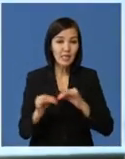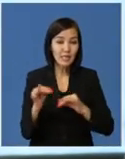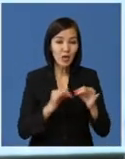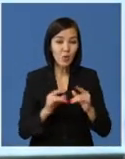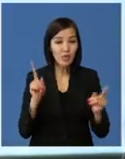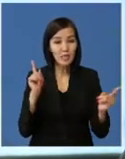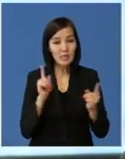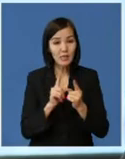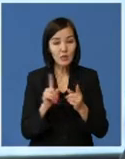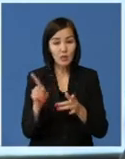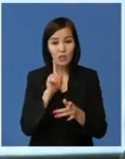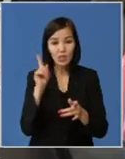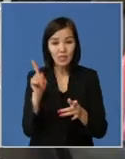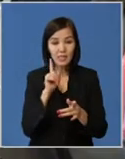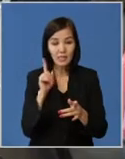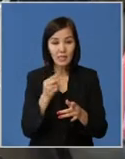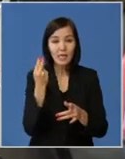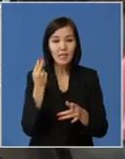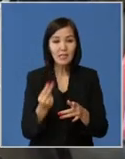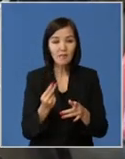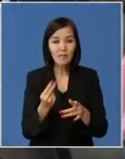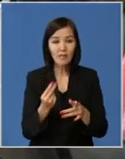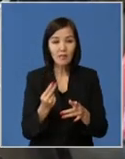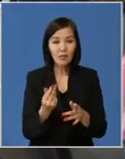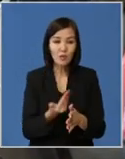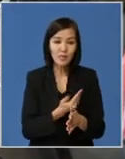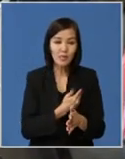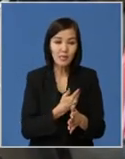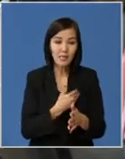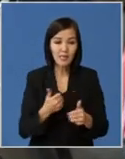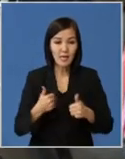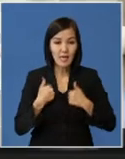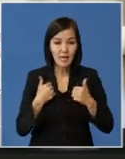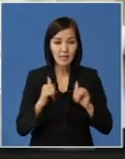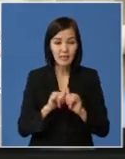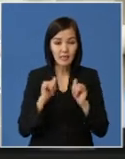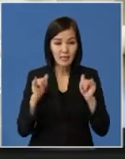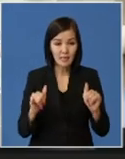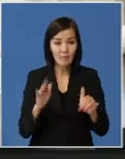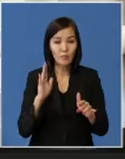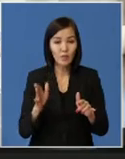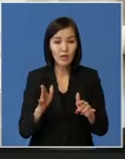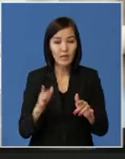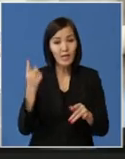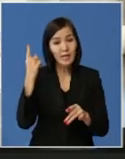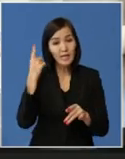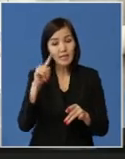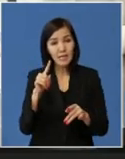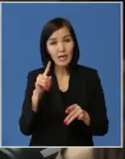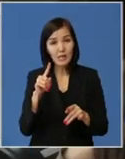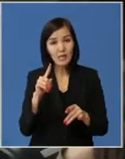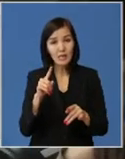кездесулер өскелең буынның елді цифрландыру үрдісіне ынтасын арттырып, үлес қосуға ынталандырады. Жастар идеяшыл.